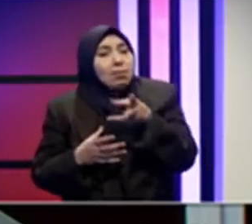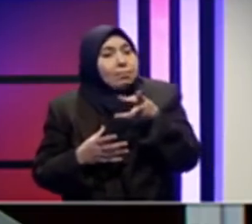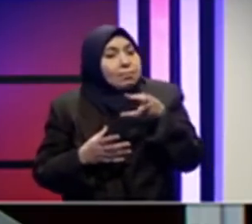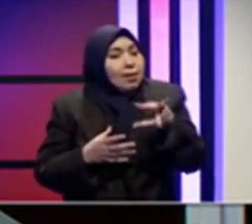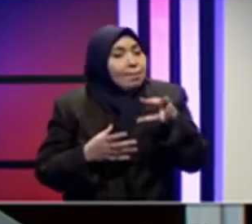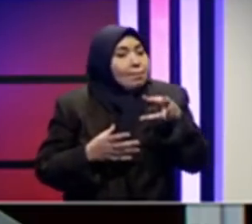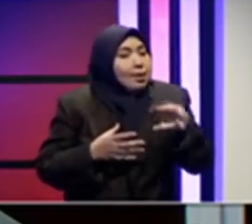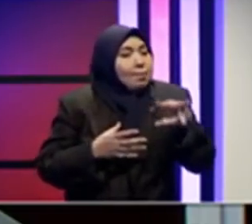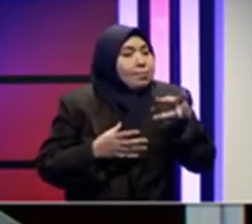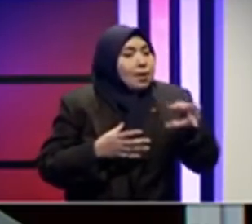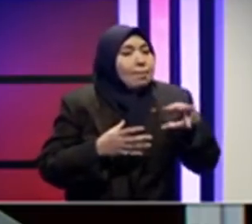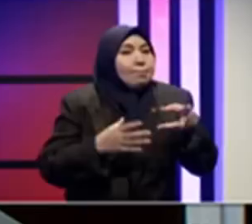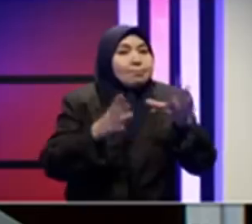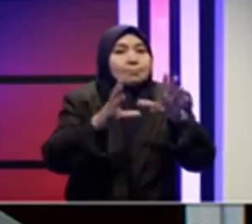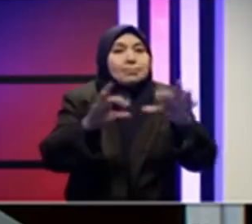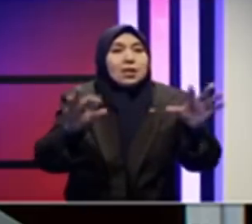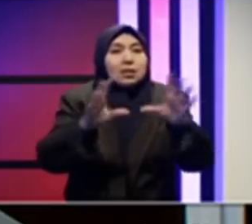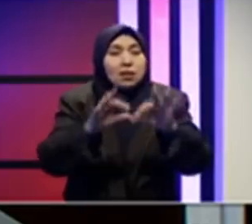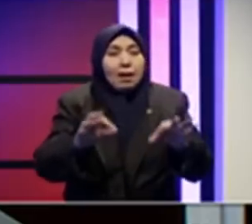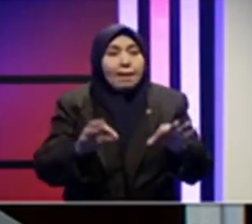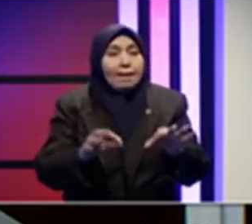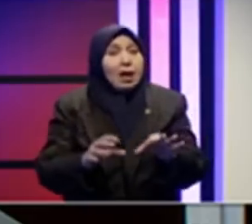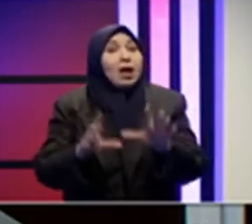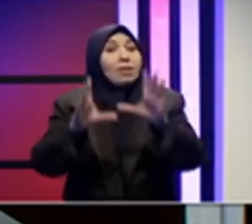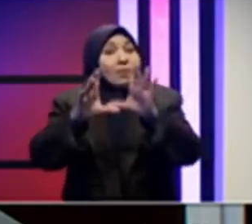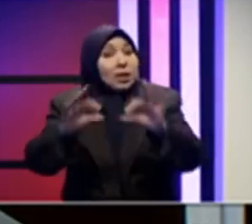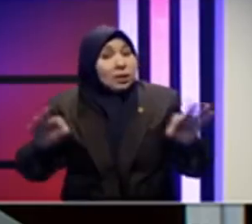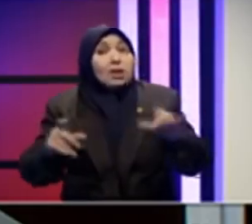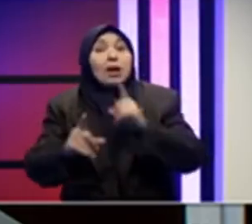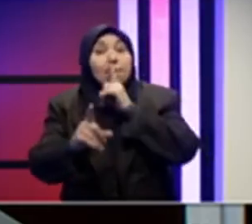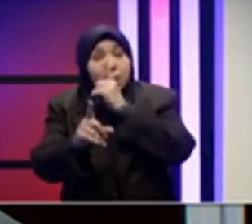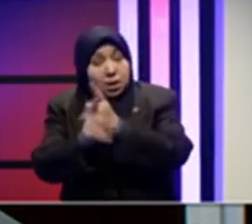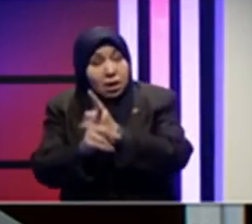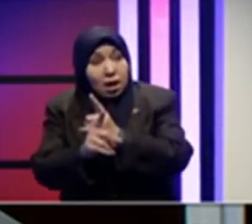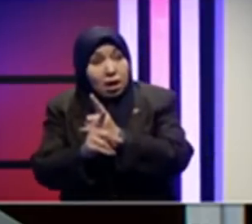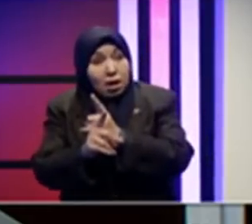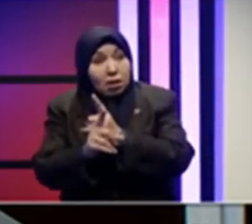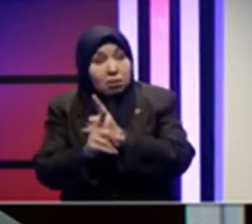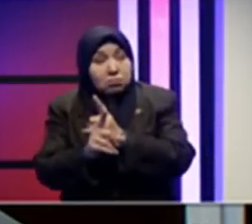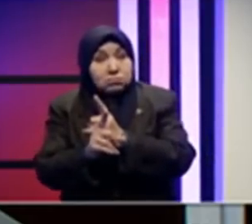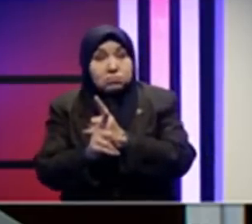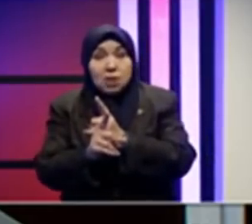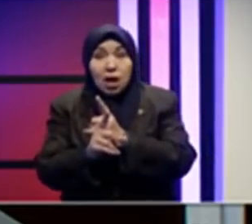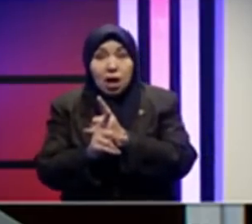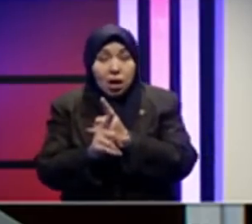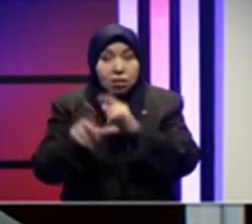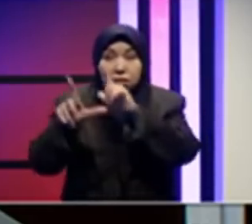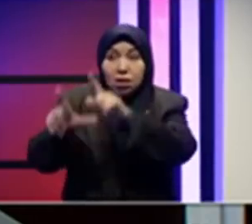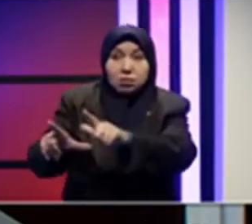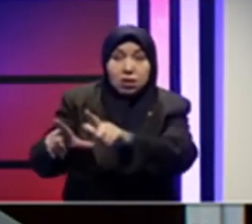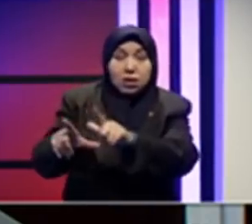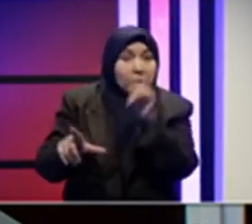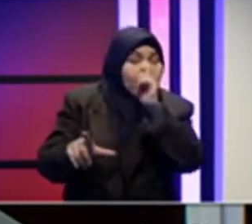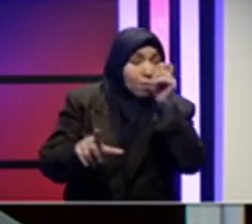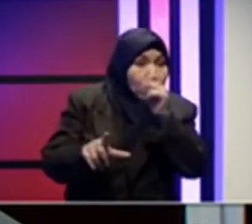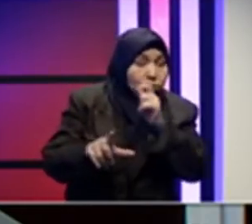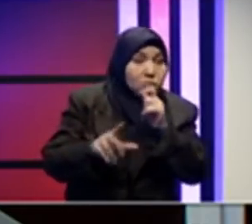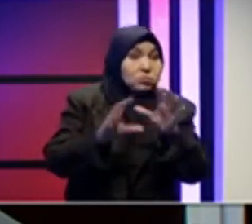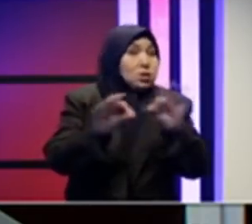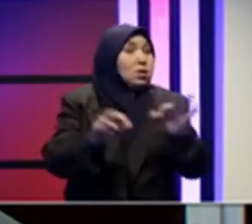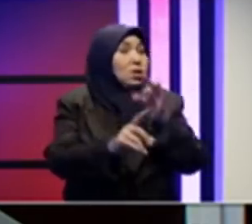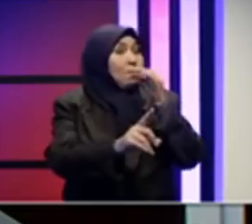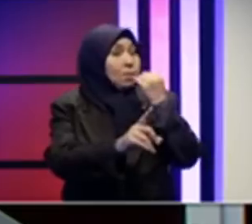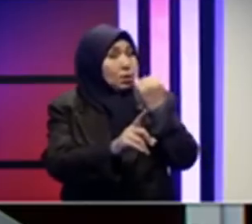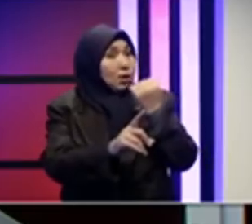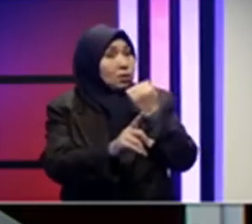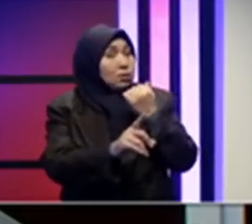ya, sehinggakan berita yang benar itu dilihat sebagai tidak benar dan berita yang benar itu dilihat